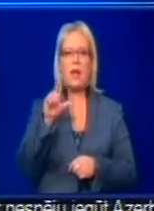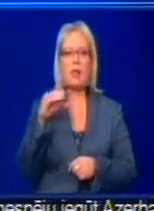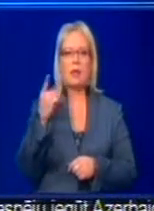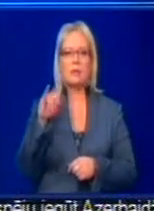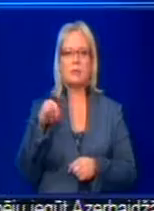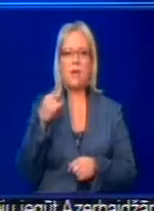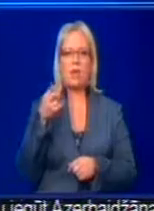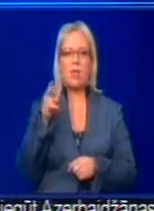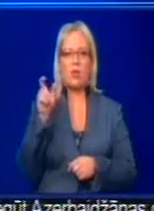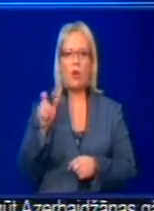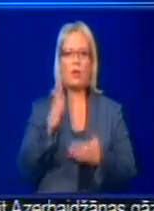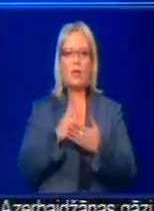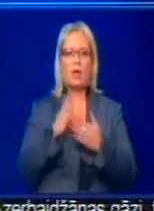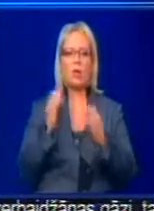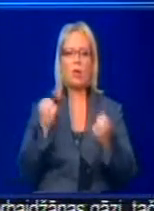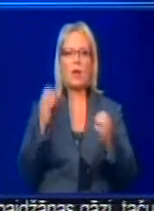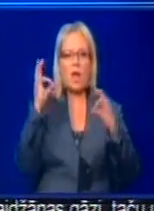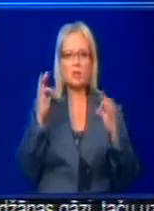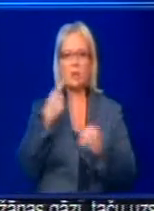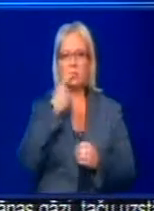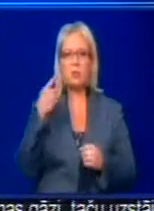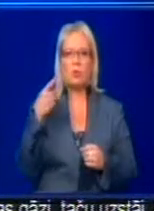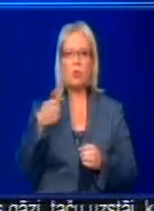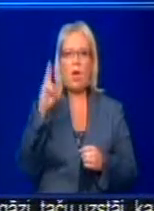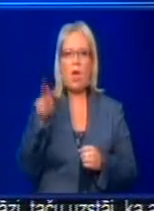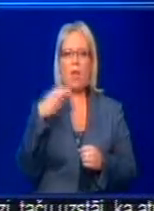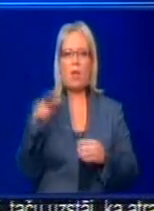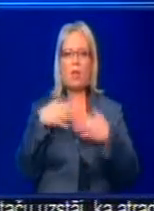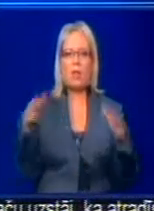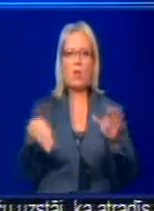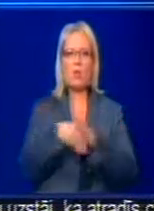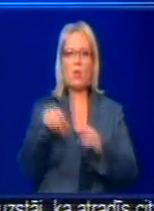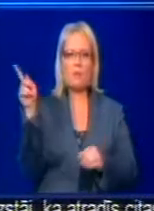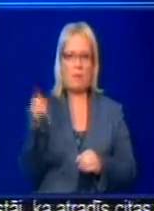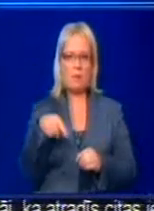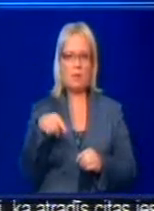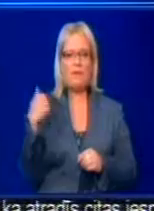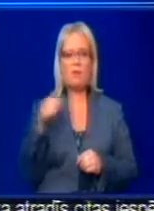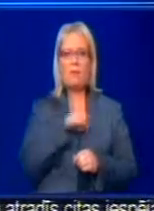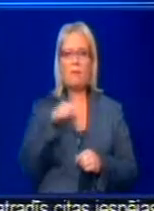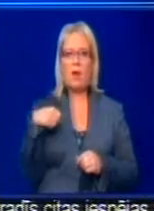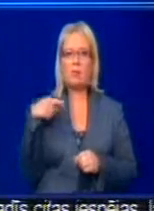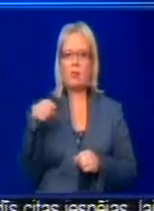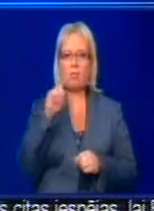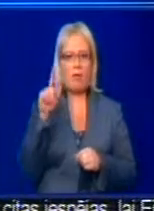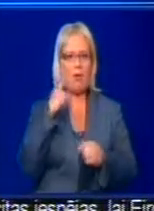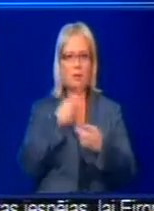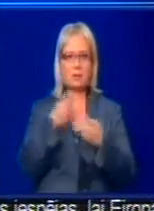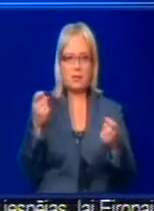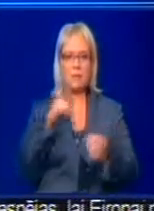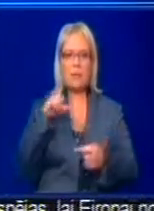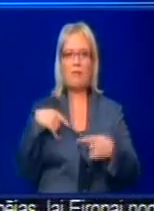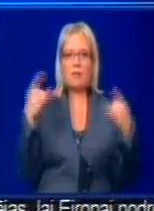direktors Anatolijs Aļeksejenko tiek turēts aizdomās par 100 000 eiro liela kukuļa pieprasīšanu. Viņš pats to gan neatzīst,